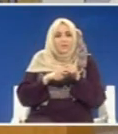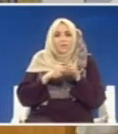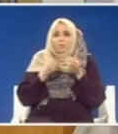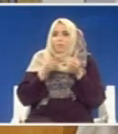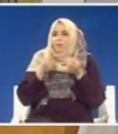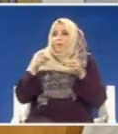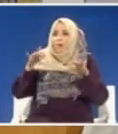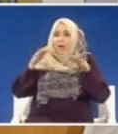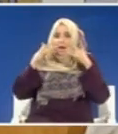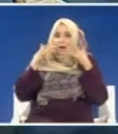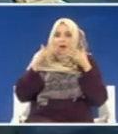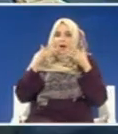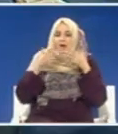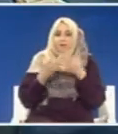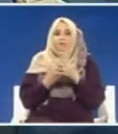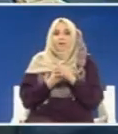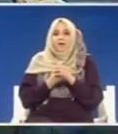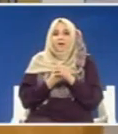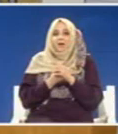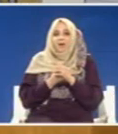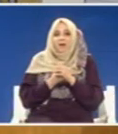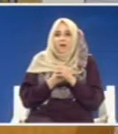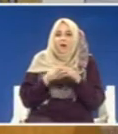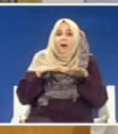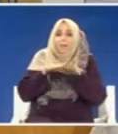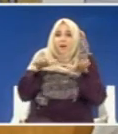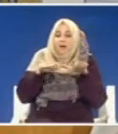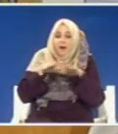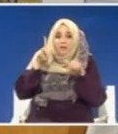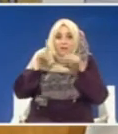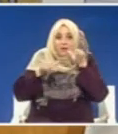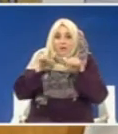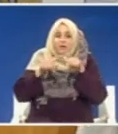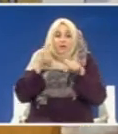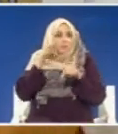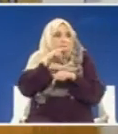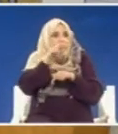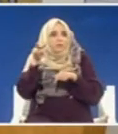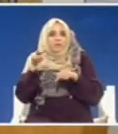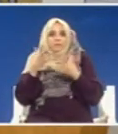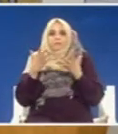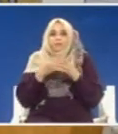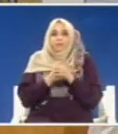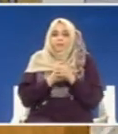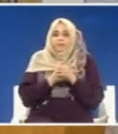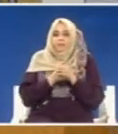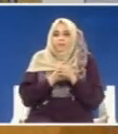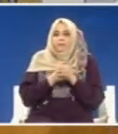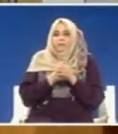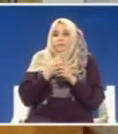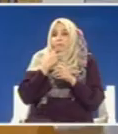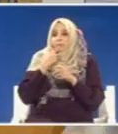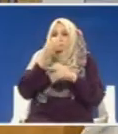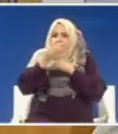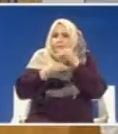وهواء نتنفسه ونستنشقه، وبحار نتمتع بها وبما فيها، وهذا